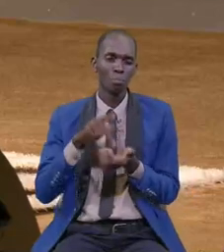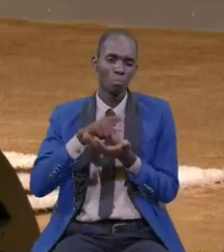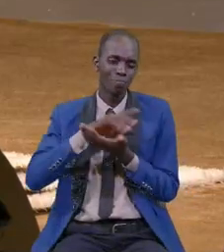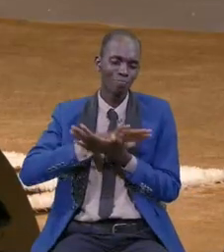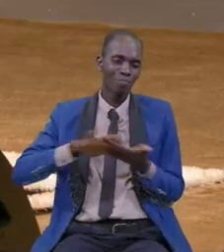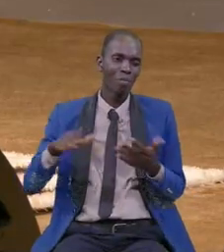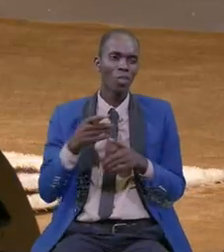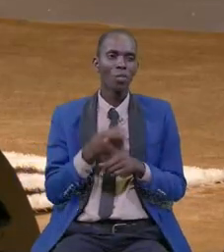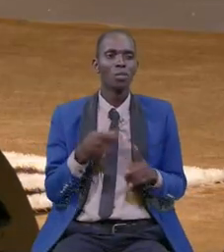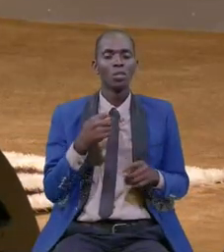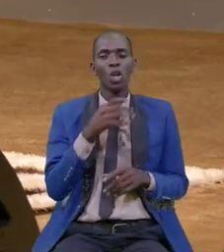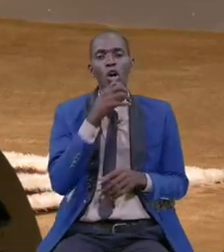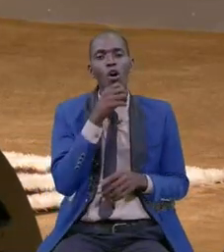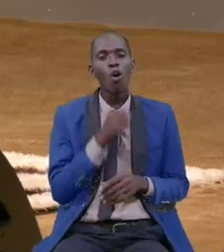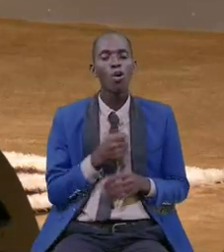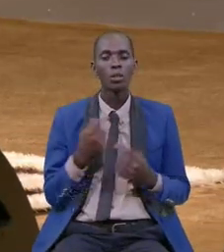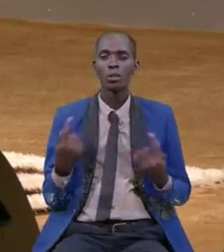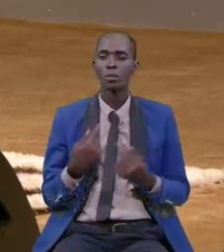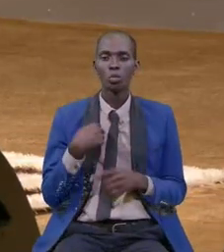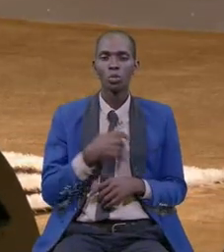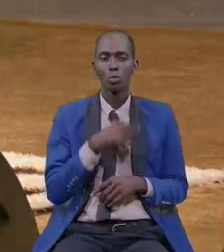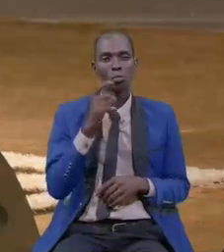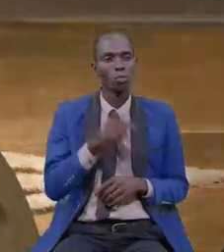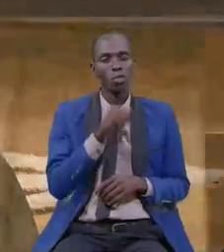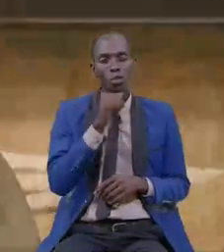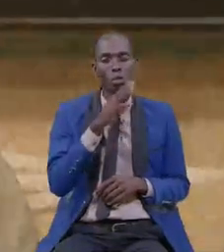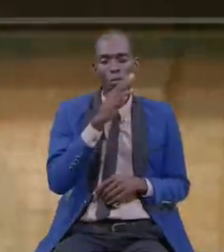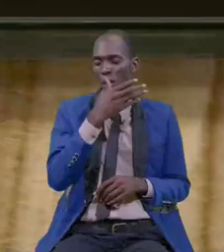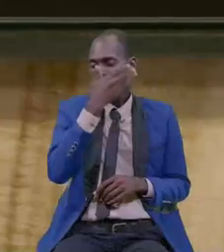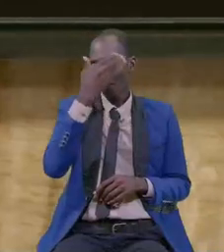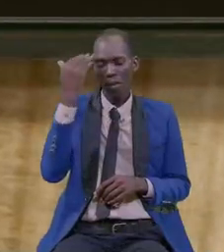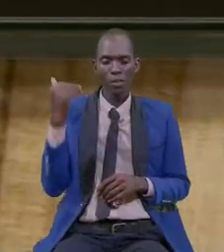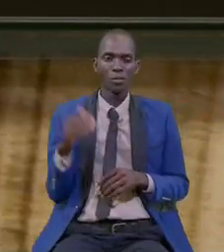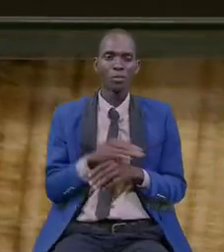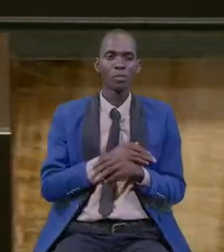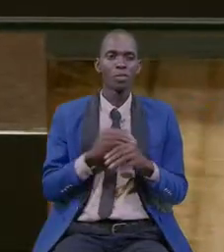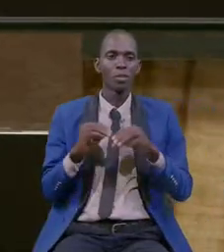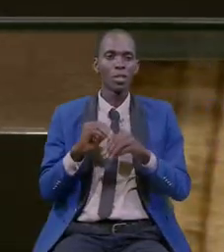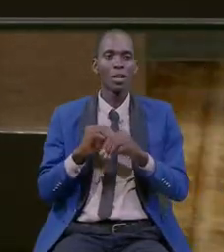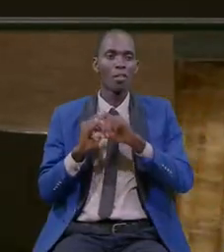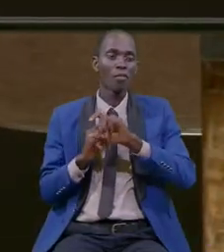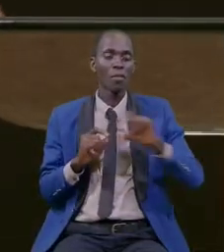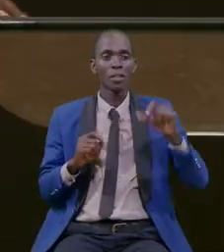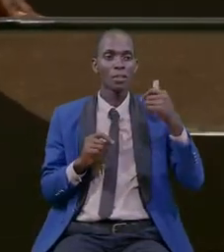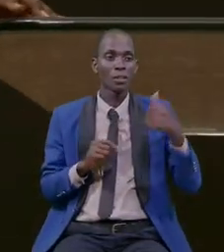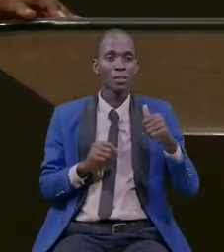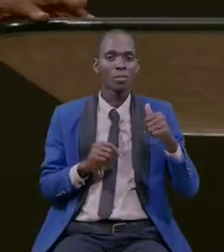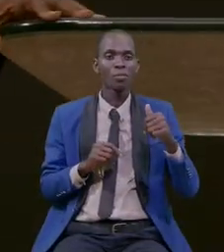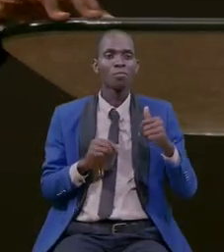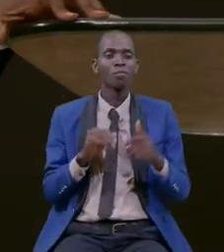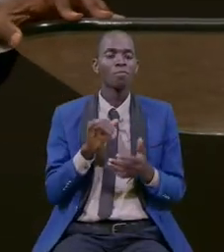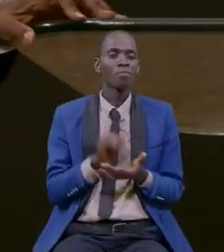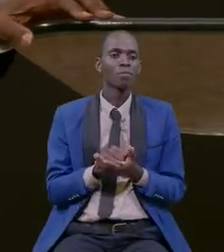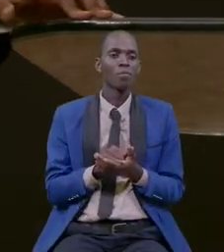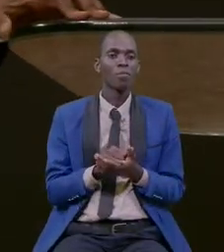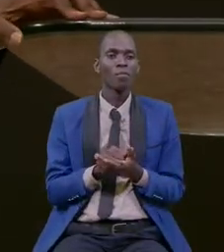péchés nous ne devons pas être des oublieux regardez le verset qui suit le verset 10 il dit c'est